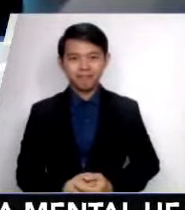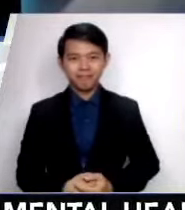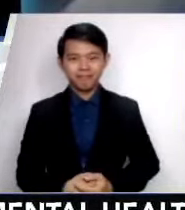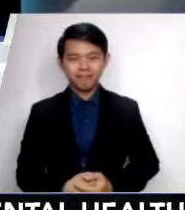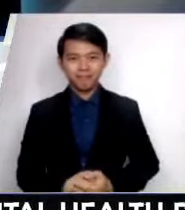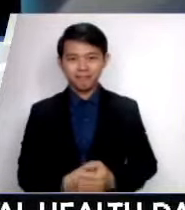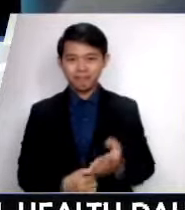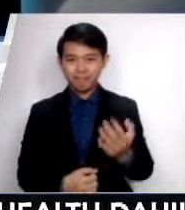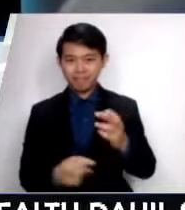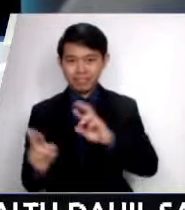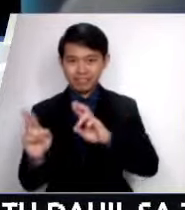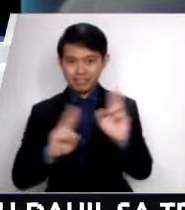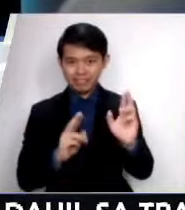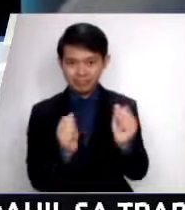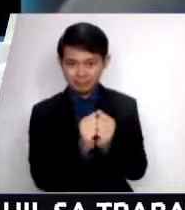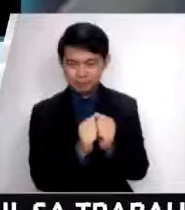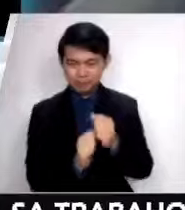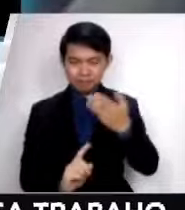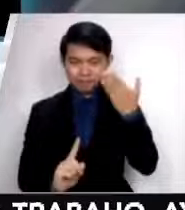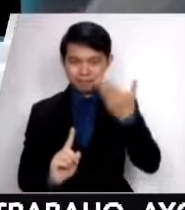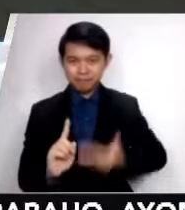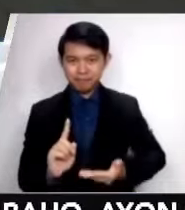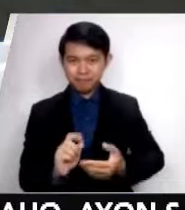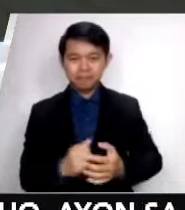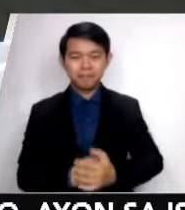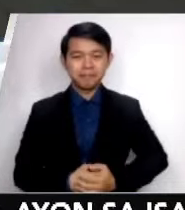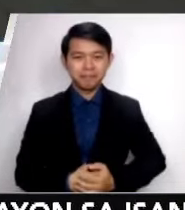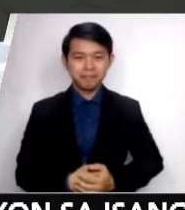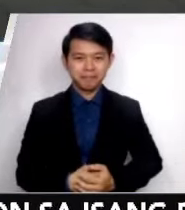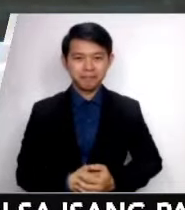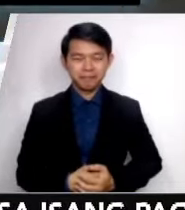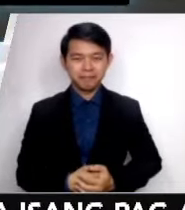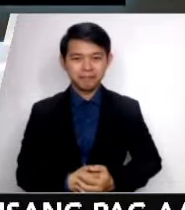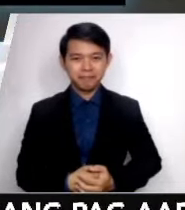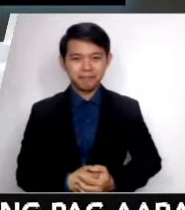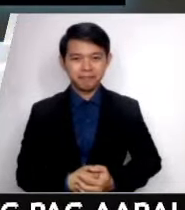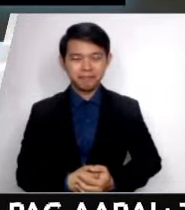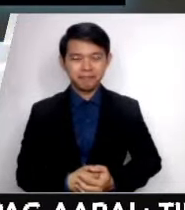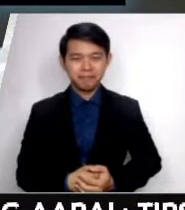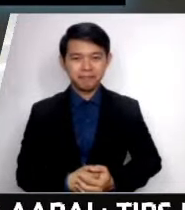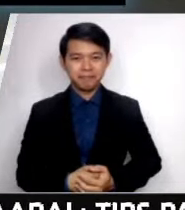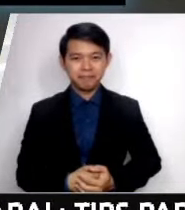mas maganda pa microbanks dito sa akin. Pinuri rin ng netizen si